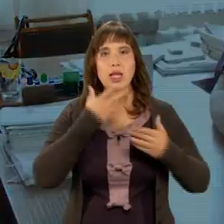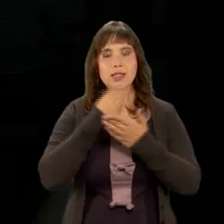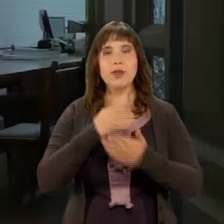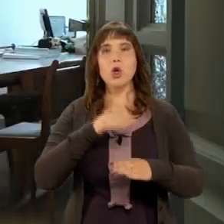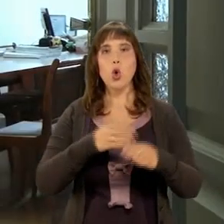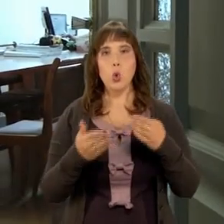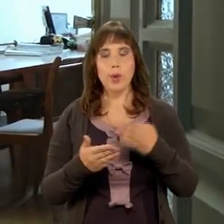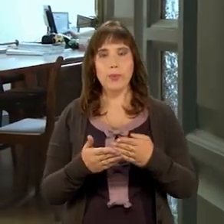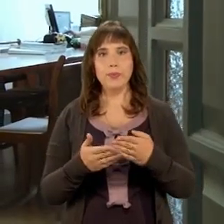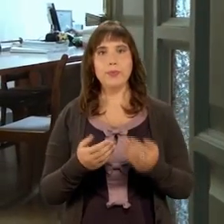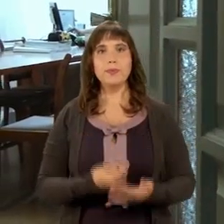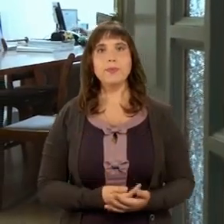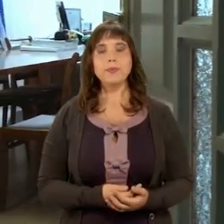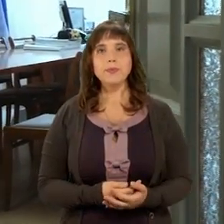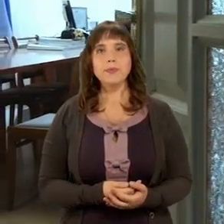рук.